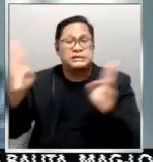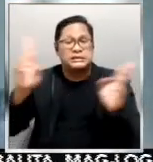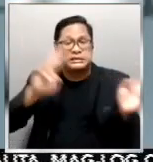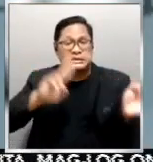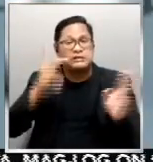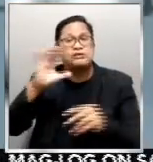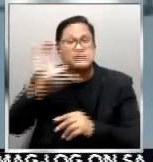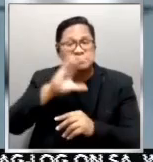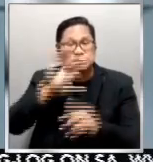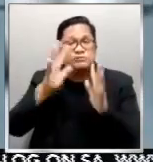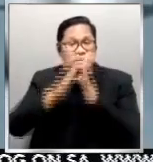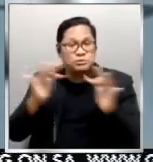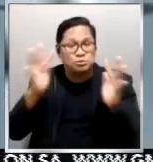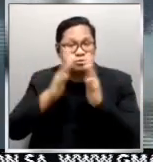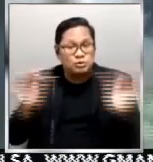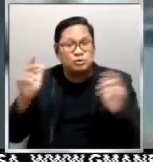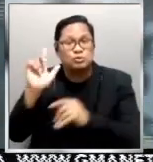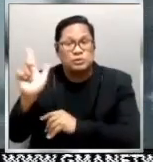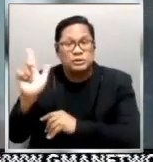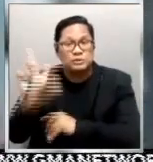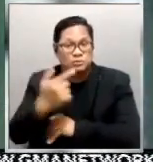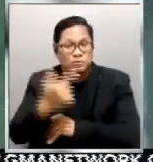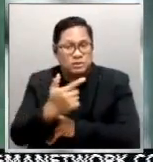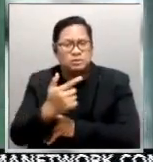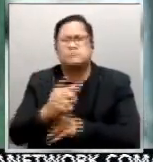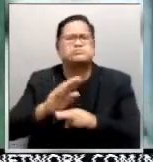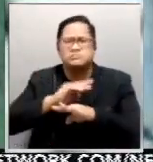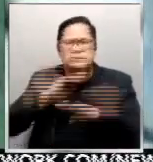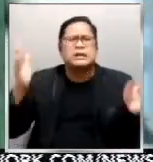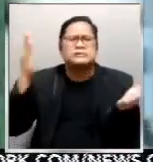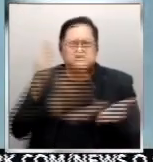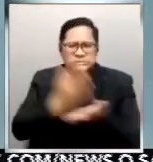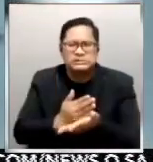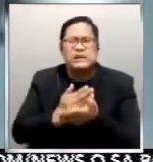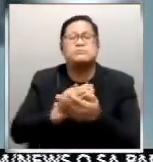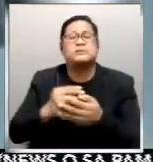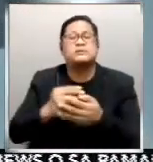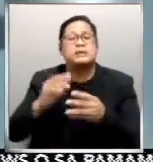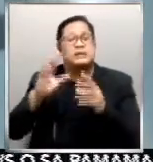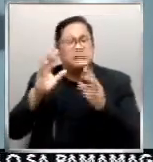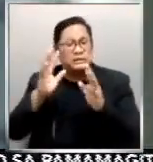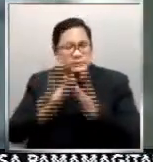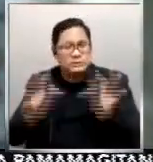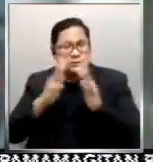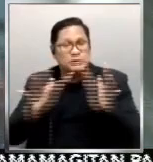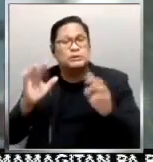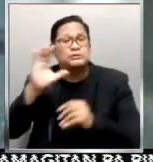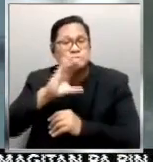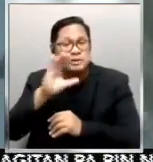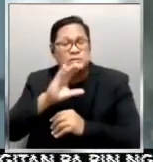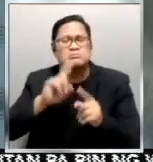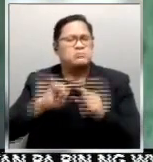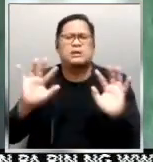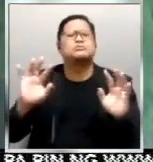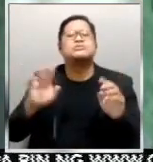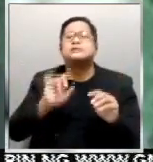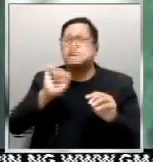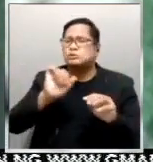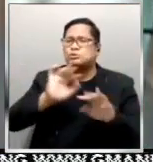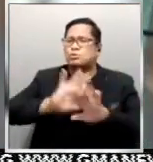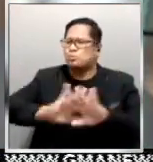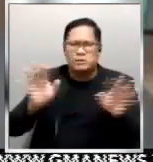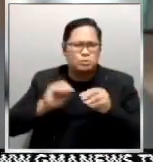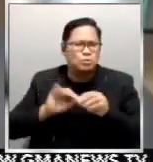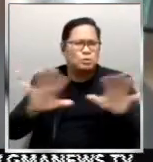nilang hindi maputol ang tradisyon ng mga Cebuano. Pero sisiguruhin daw nilang walang magiging hawaan ng COVID-19 sa